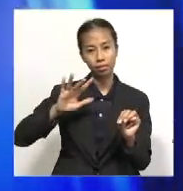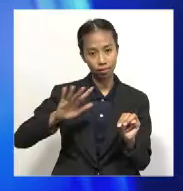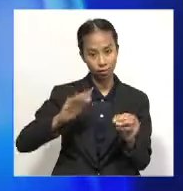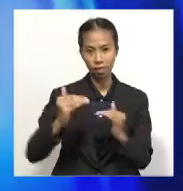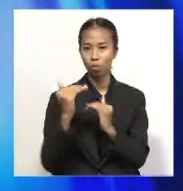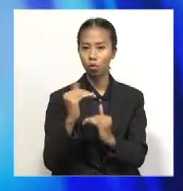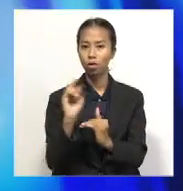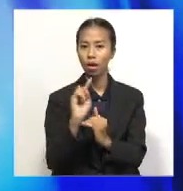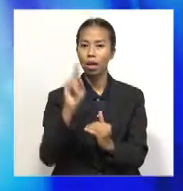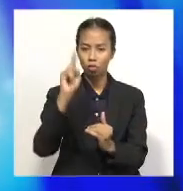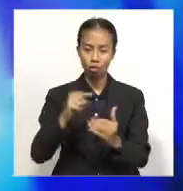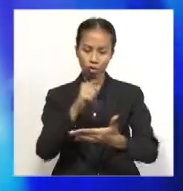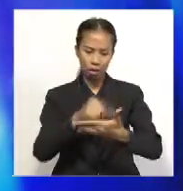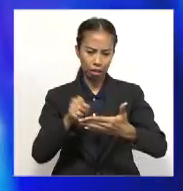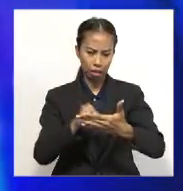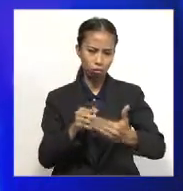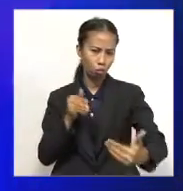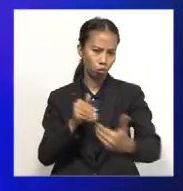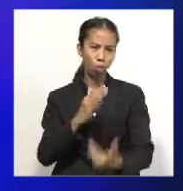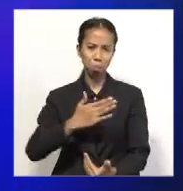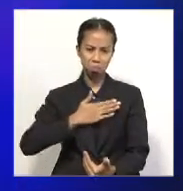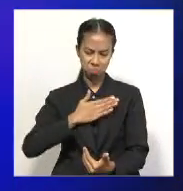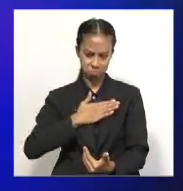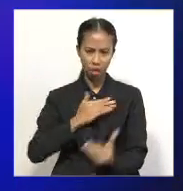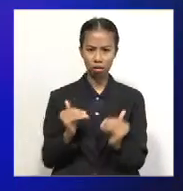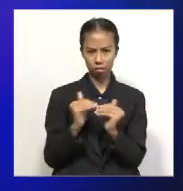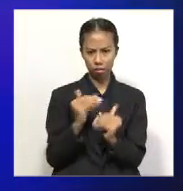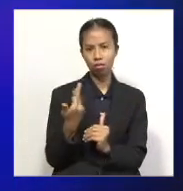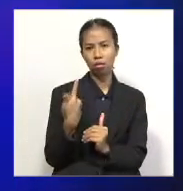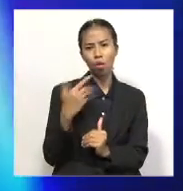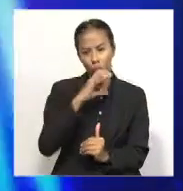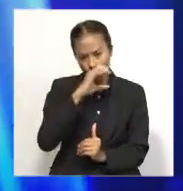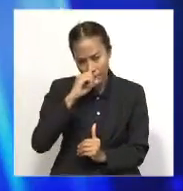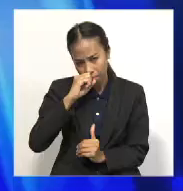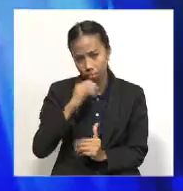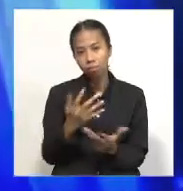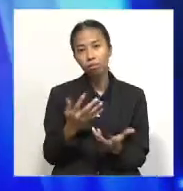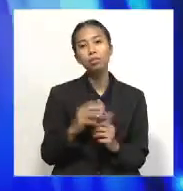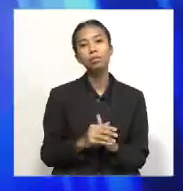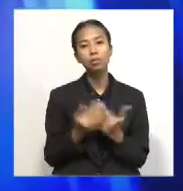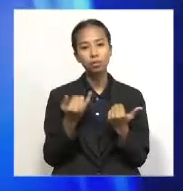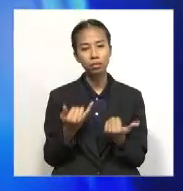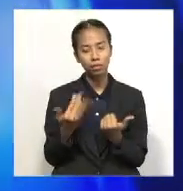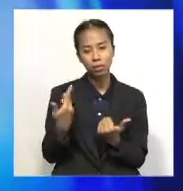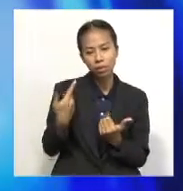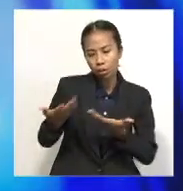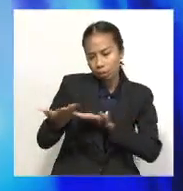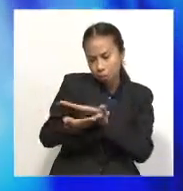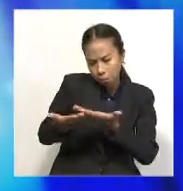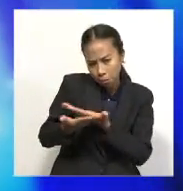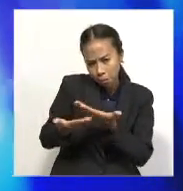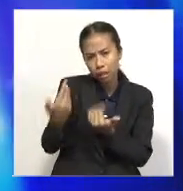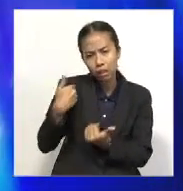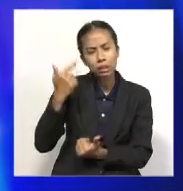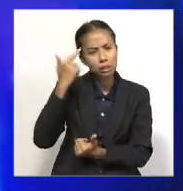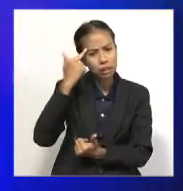ให้การลงคะแนนนั้นต้องกระทำโดยตรงจากผู้มีสิทธิ์เลือกตั้งและต้องเป็นไปโดยลับสำหรับแนวทางการวินิจฉัยของศาลรัฐธรรมนูญ